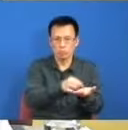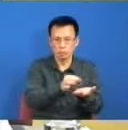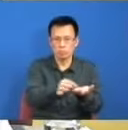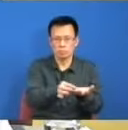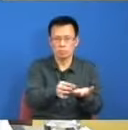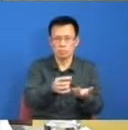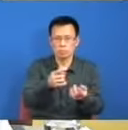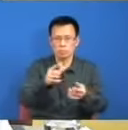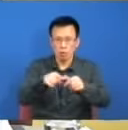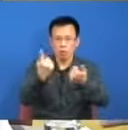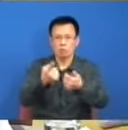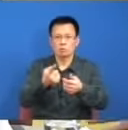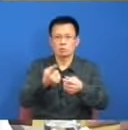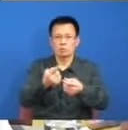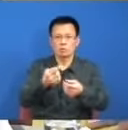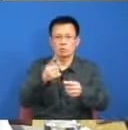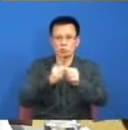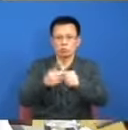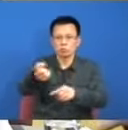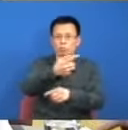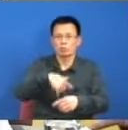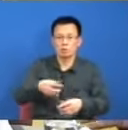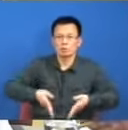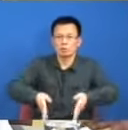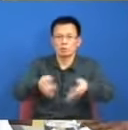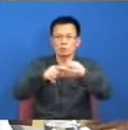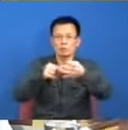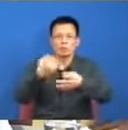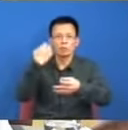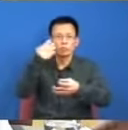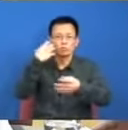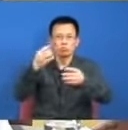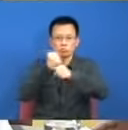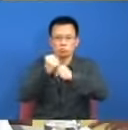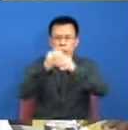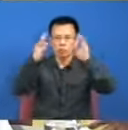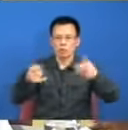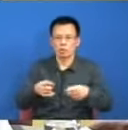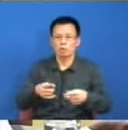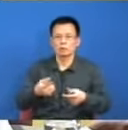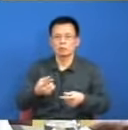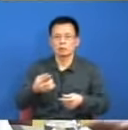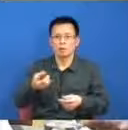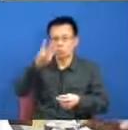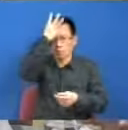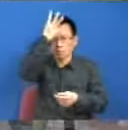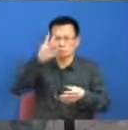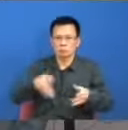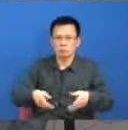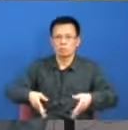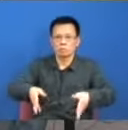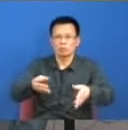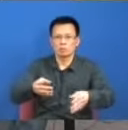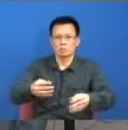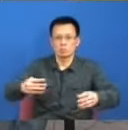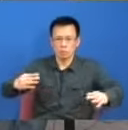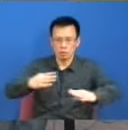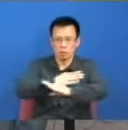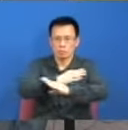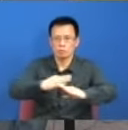個中環雪廠街同埋呢一個黃鶴大道中交界啦。咁、之後 嗰段冇乜車行嘅啫，嗰、個禮拜日嘅時